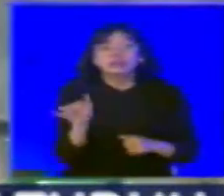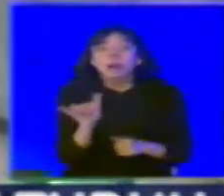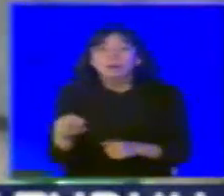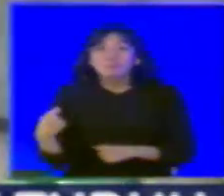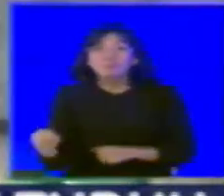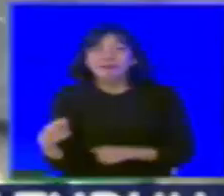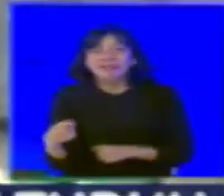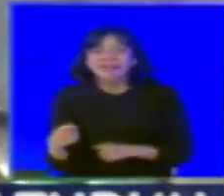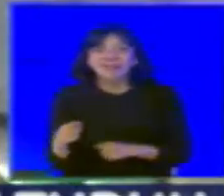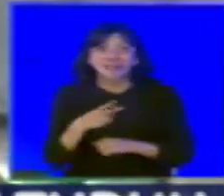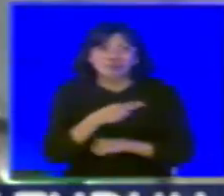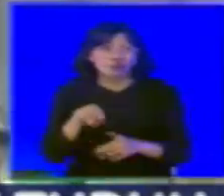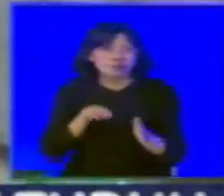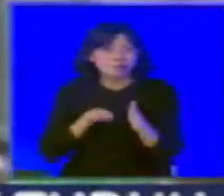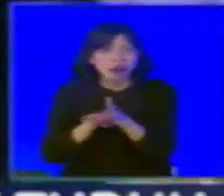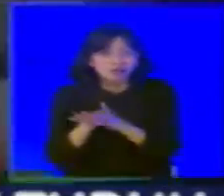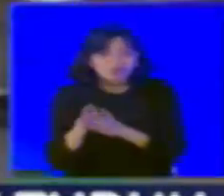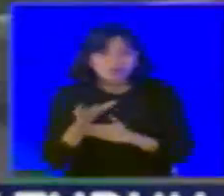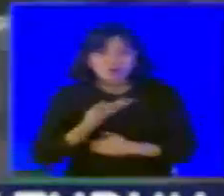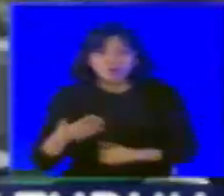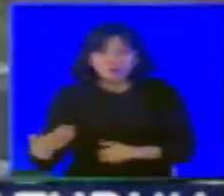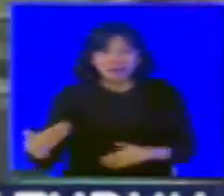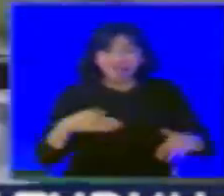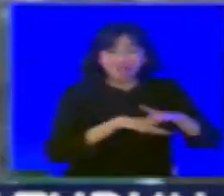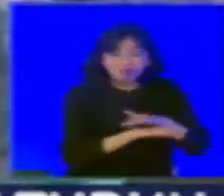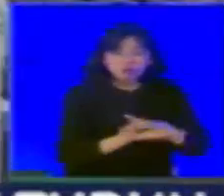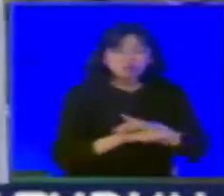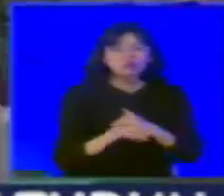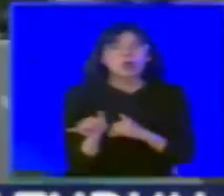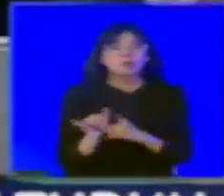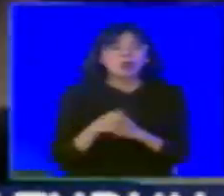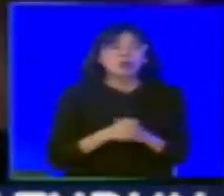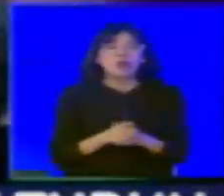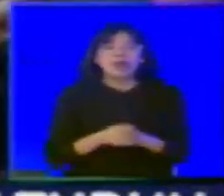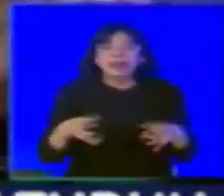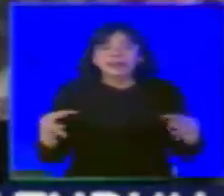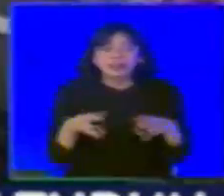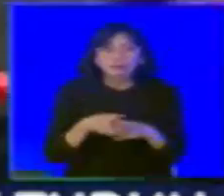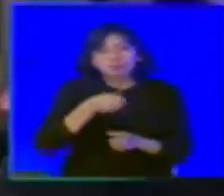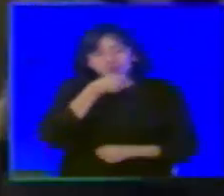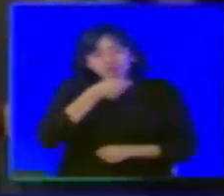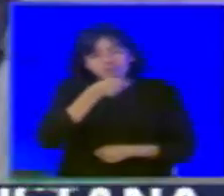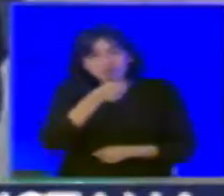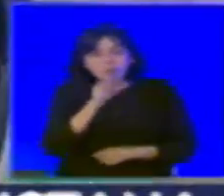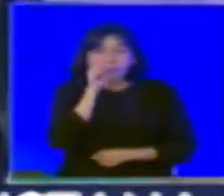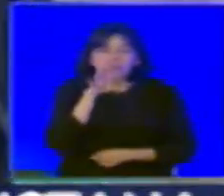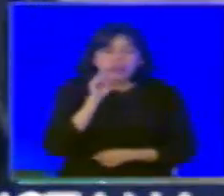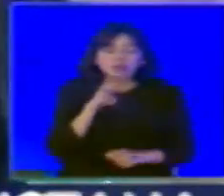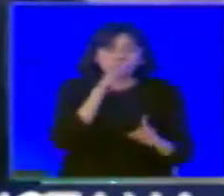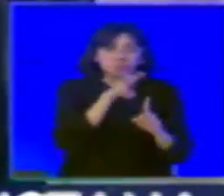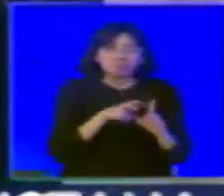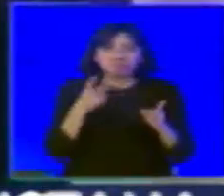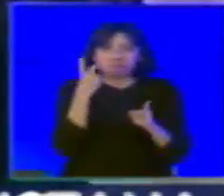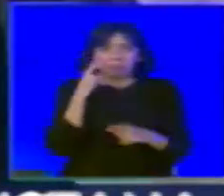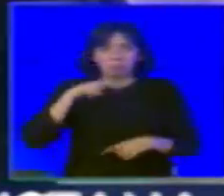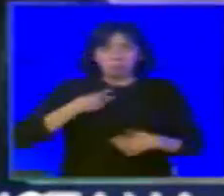Menteri Kabinet Indonesia Maju yang hadir di istana. Deputi Bidang Protokol Pers dan Media B. Mahmudin menyatakan pemeriksaan suhu tubuh adalah sebagai